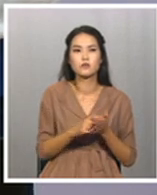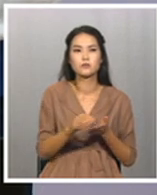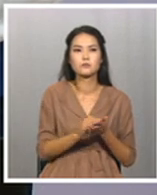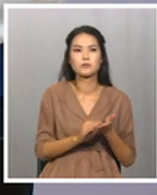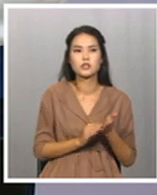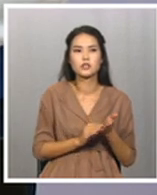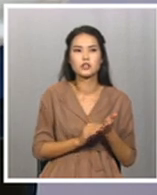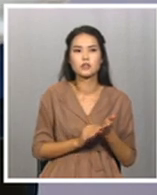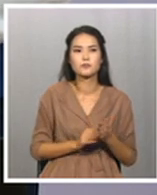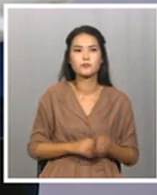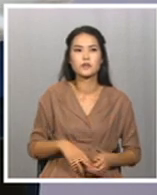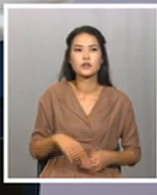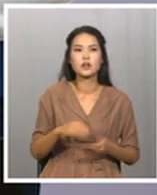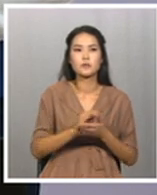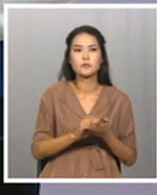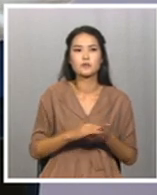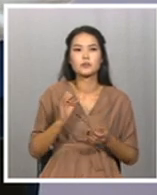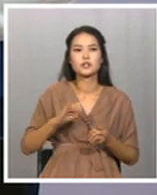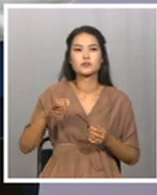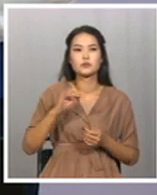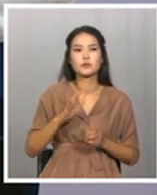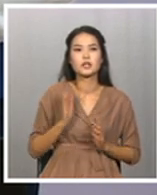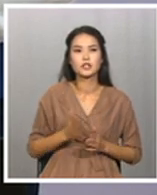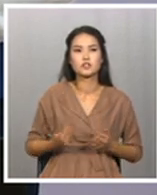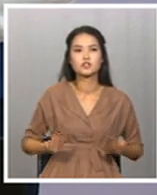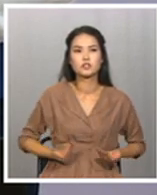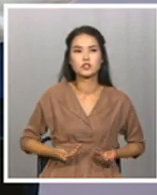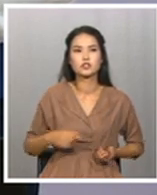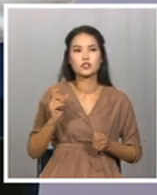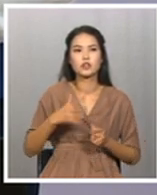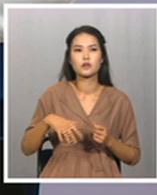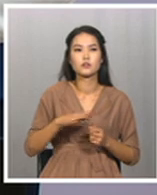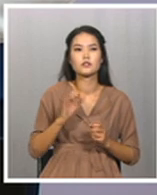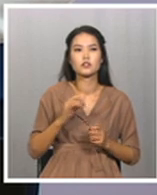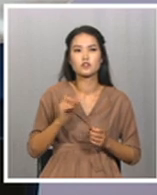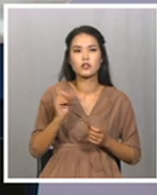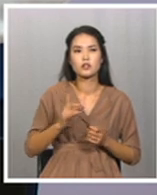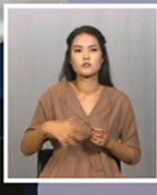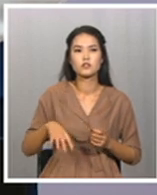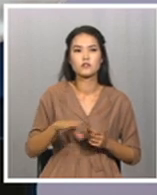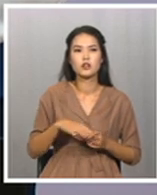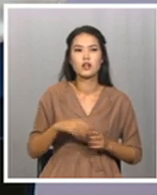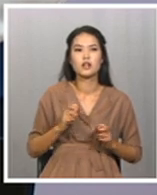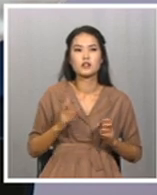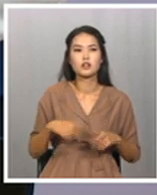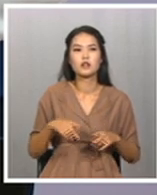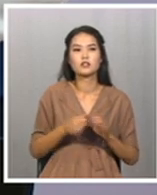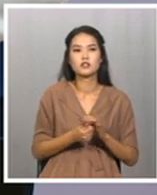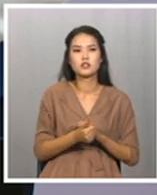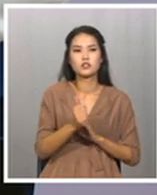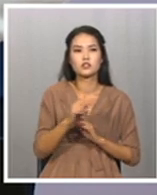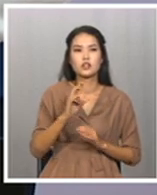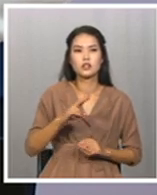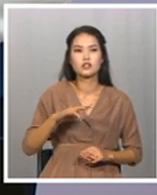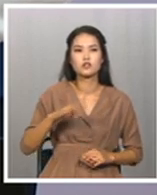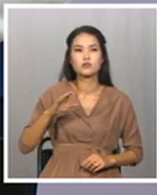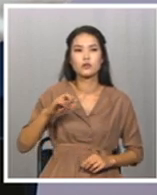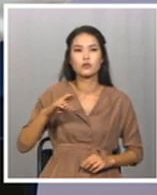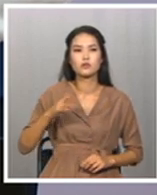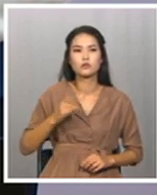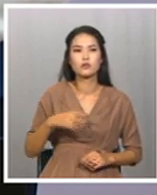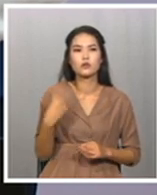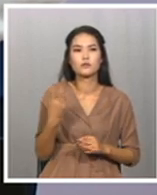вопросы писателя. Предмет истории есть жизнь народов и человечества. Так начинает Толстой